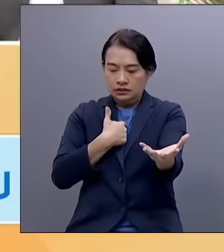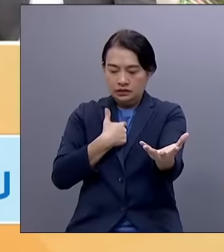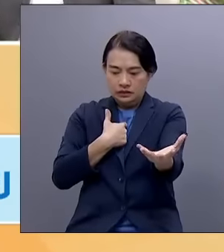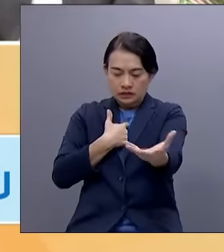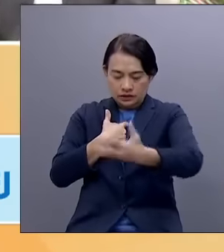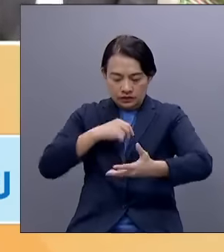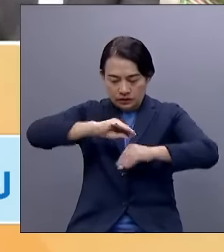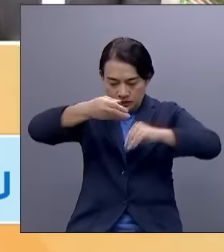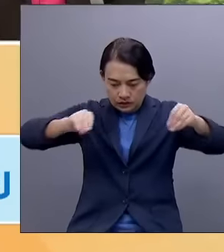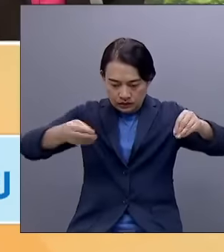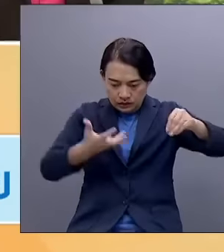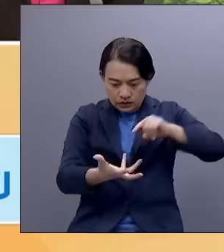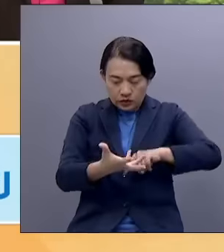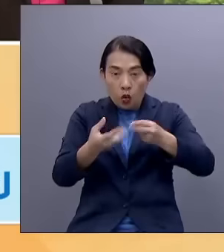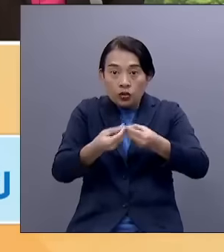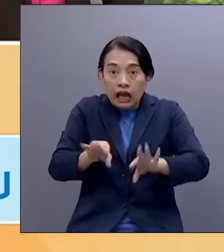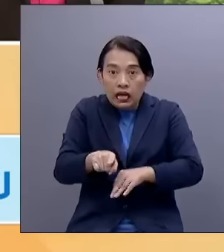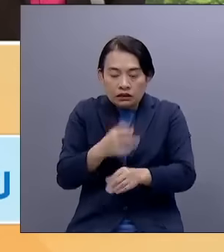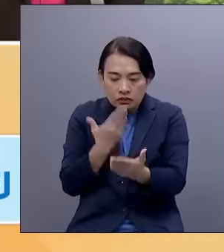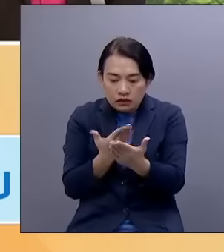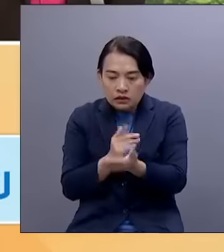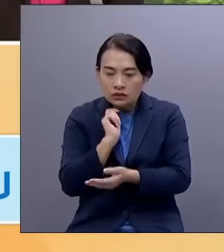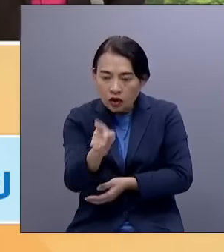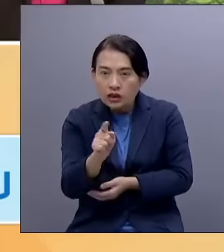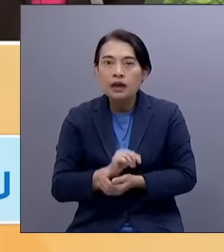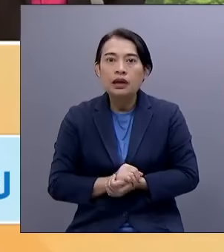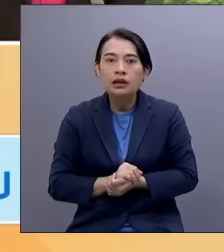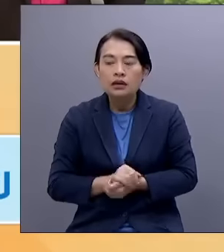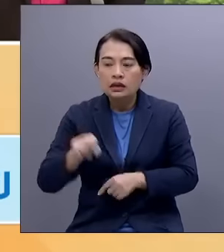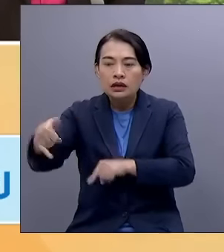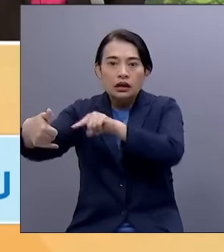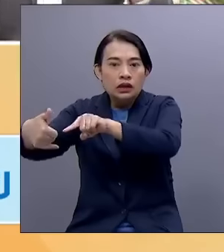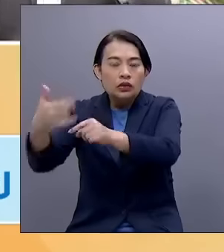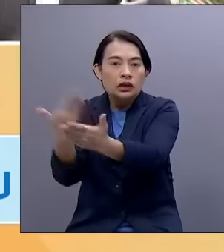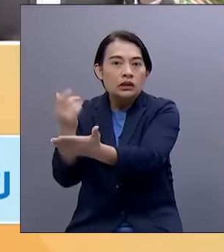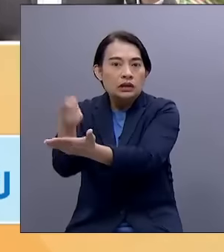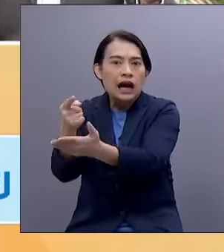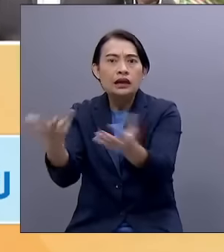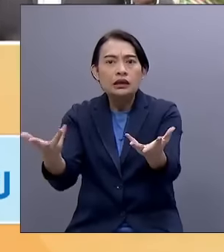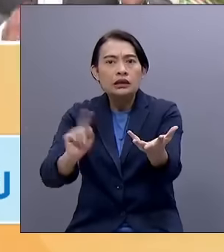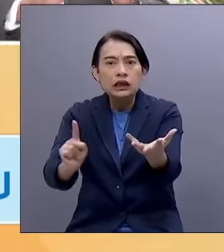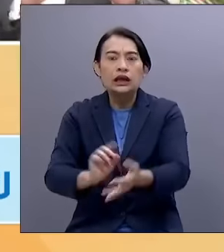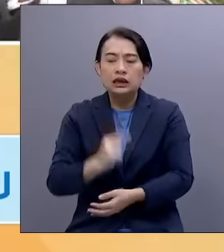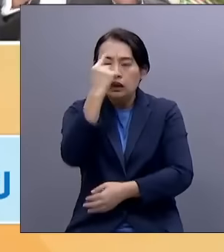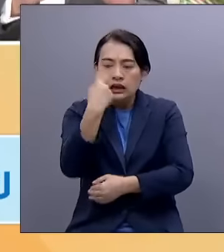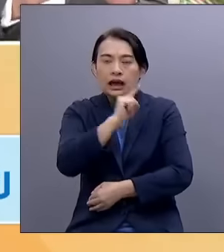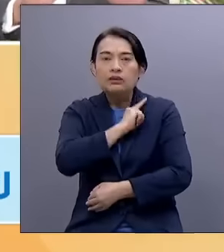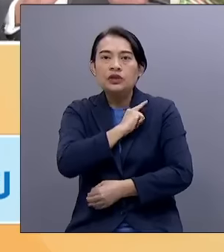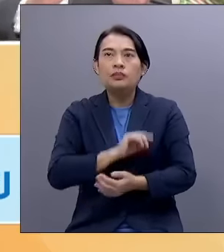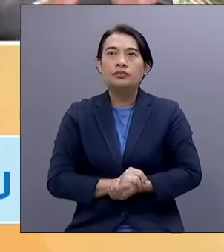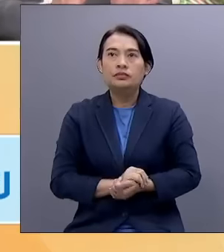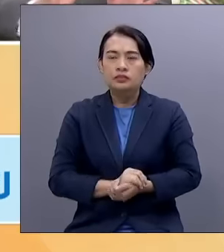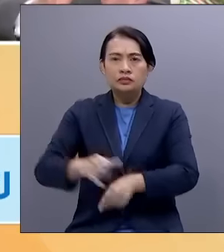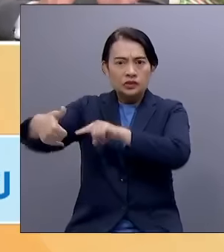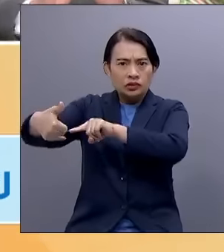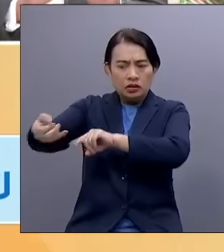เออๆๆเออมันก็น่าสนใจเเพราะว่าคือหรือคนจ่ายควรจะเป็นคนขนส่งเอออ่าต้องต้องเป็นใครอ่ะสมมุติบอกว่าคนขนส่งเ